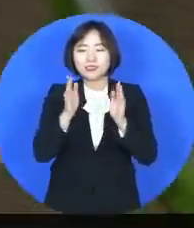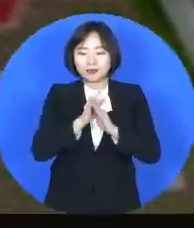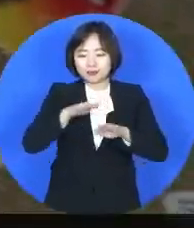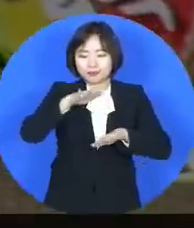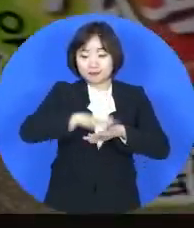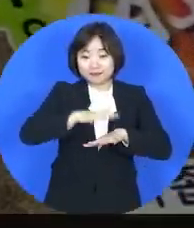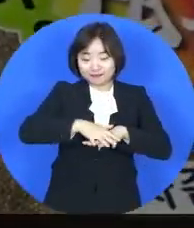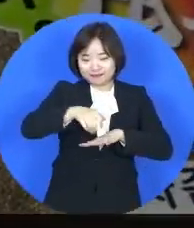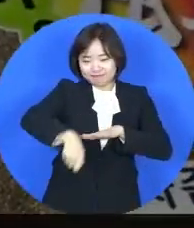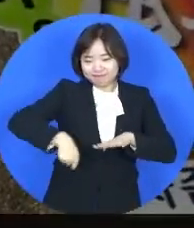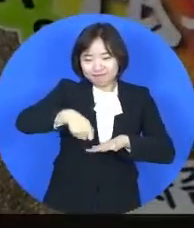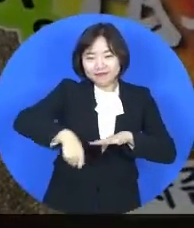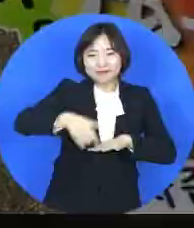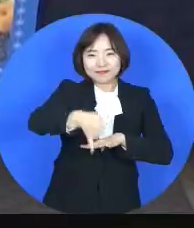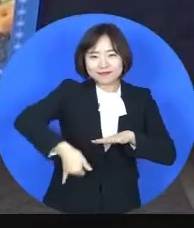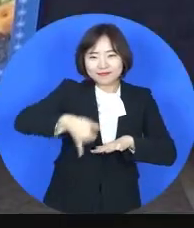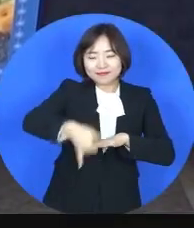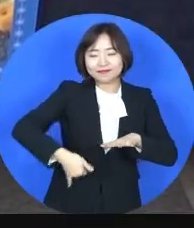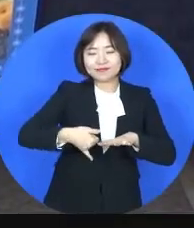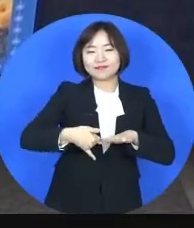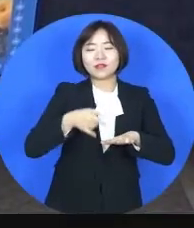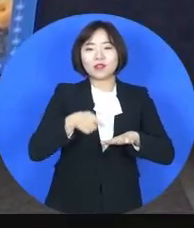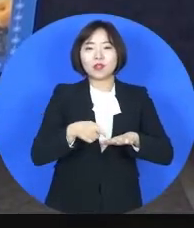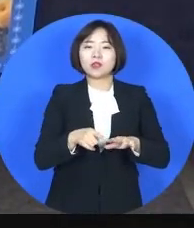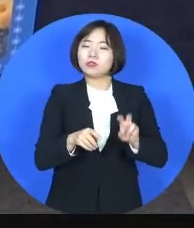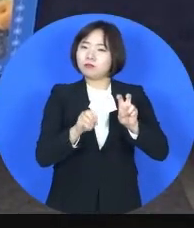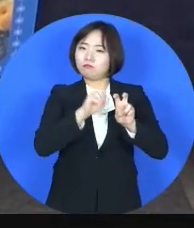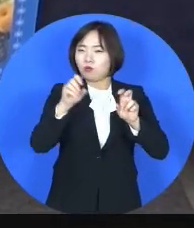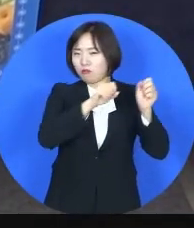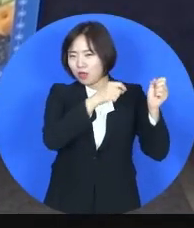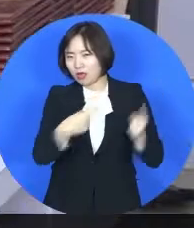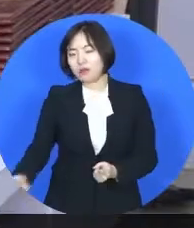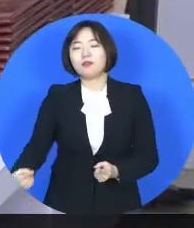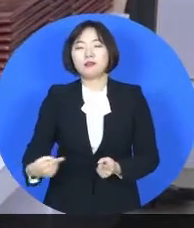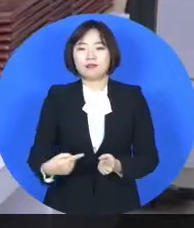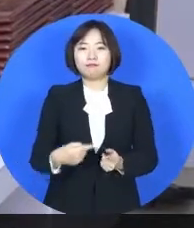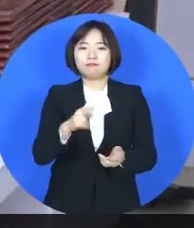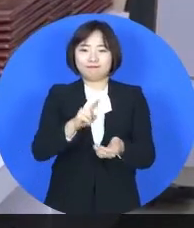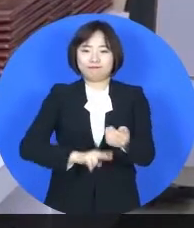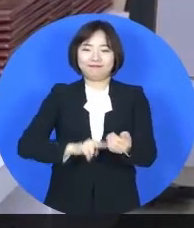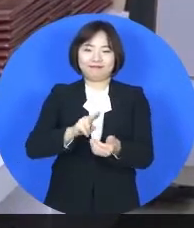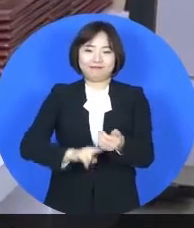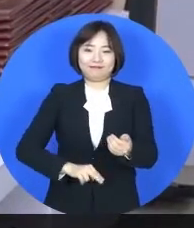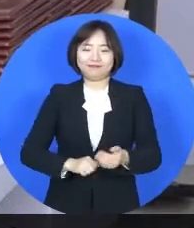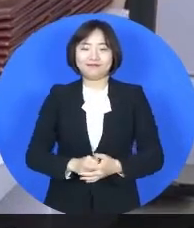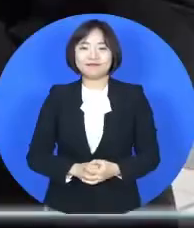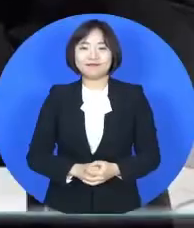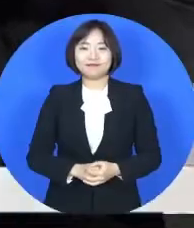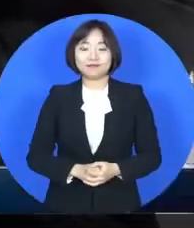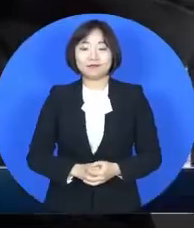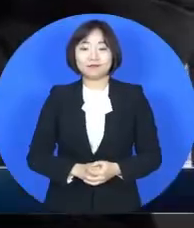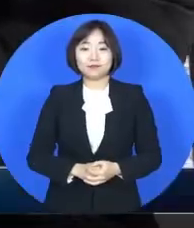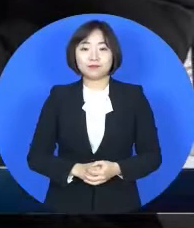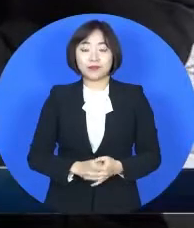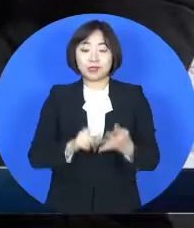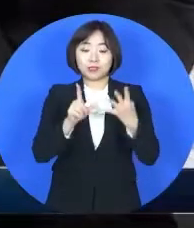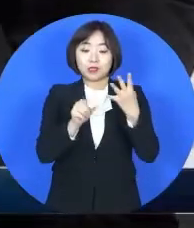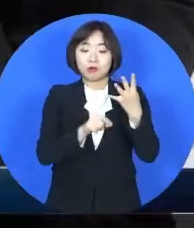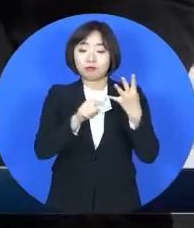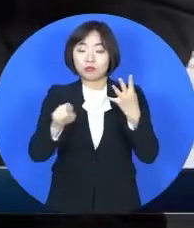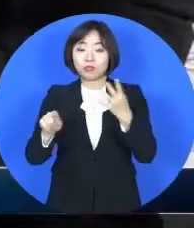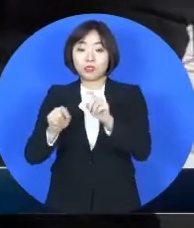생산한 농특산물 50여 품목을 시중보다 최대 20%까지 저렴하게 판매했습니다. 매년